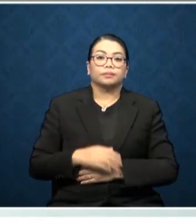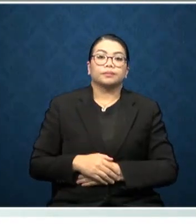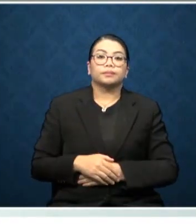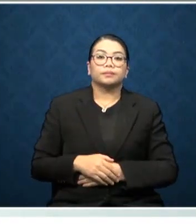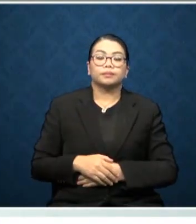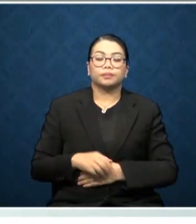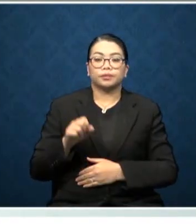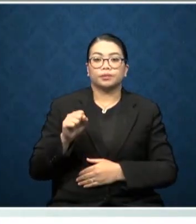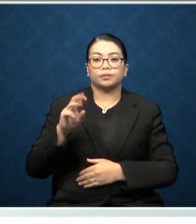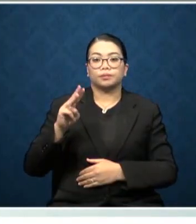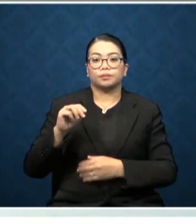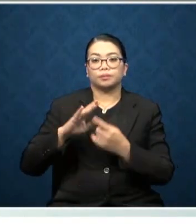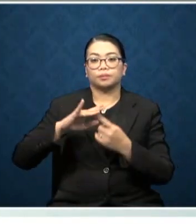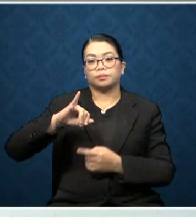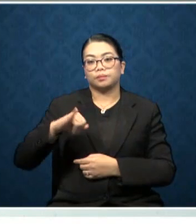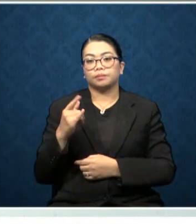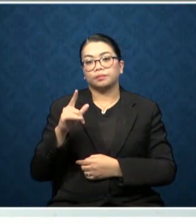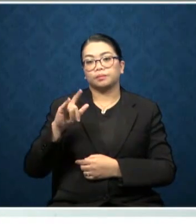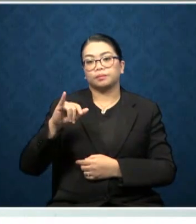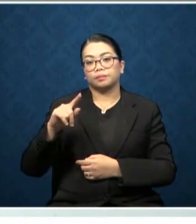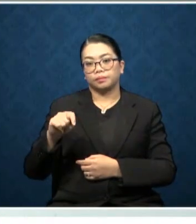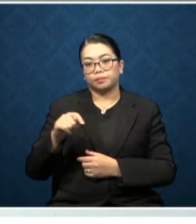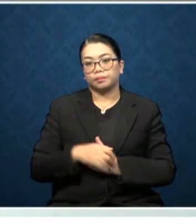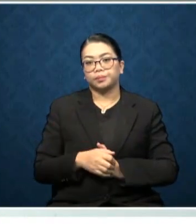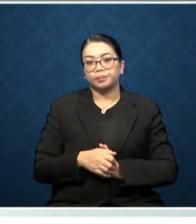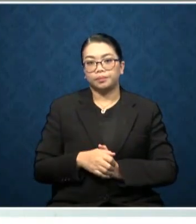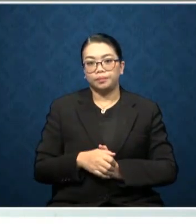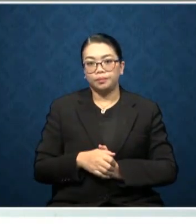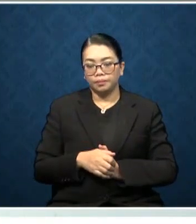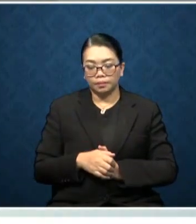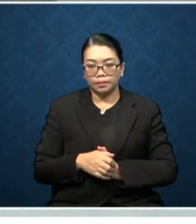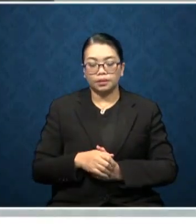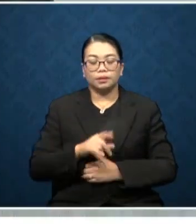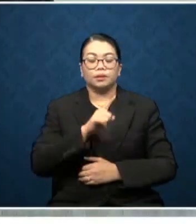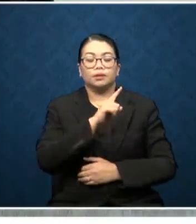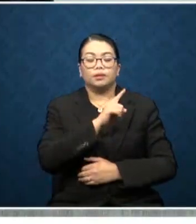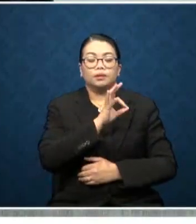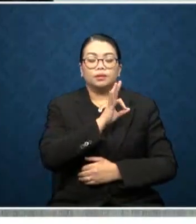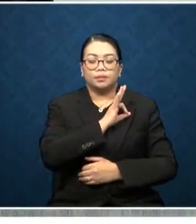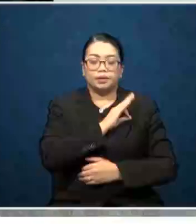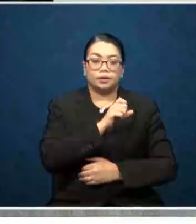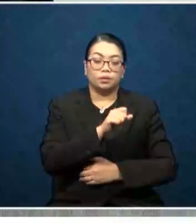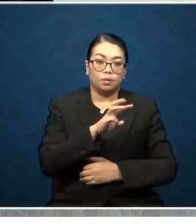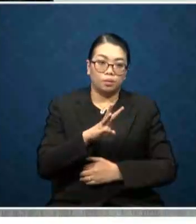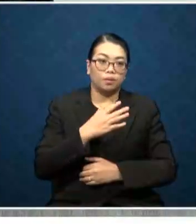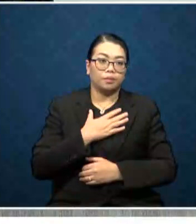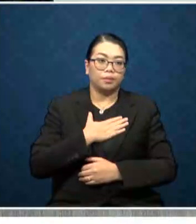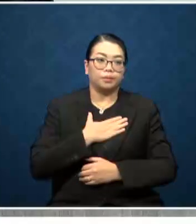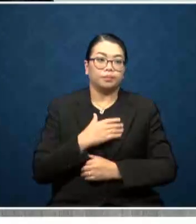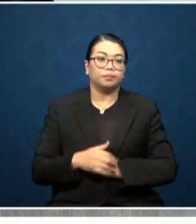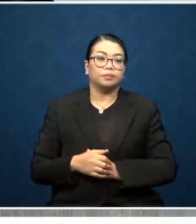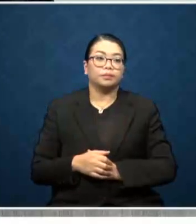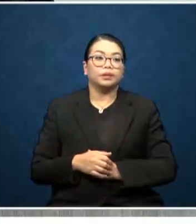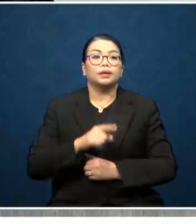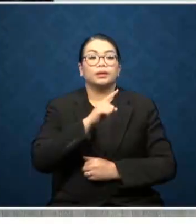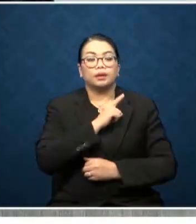บุญถนอมสมาชิกวุฒิภาพเอ่อนอกจากในฐานะสมาชิกวุฒิภาพแล้วผมขอเรียนว่าใน